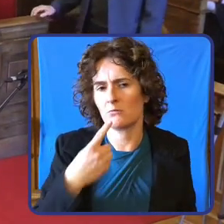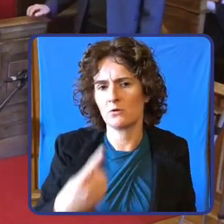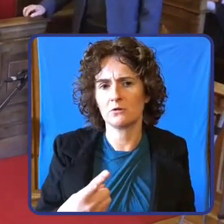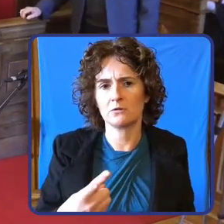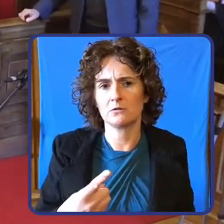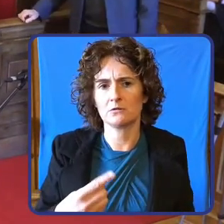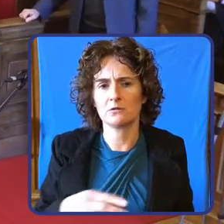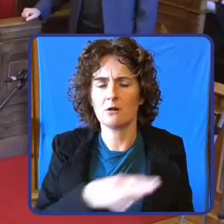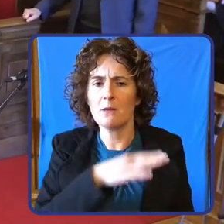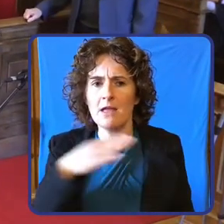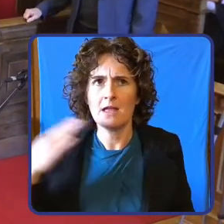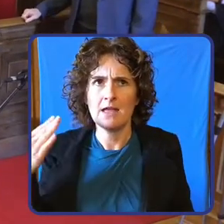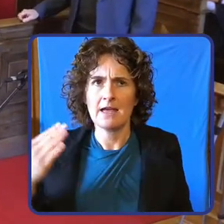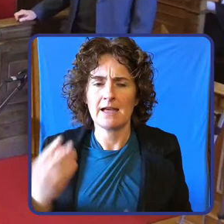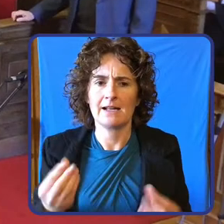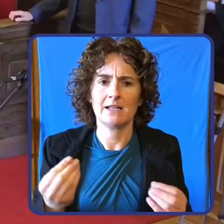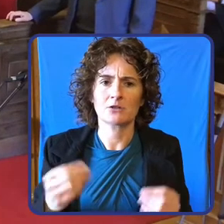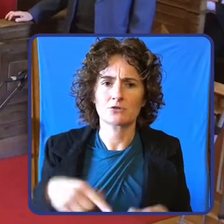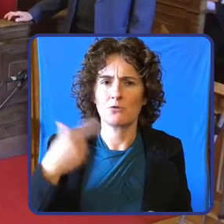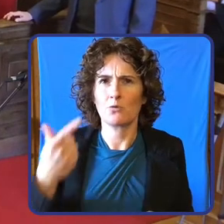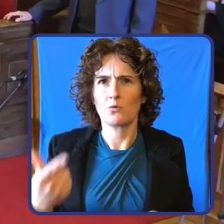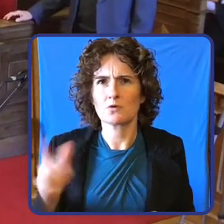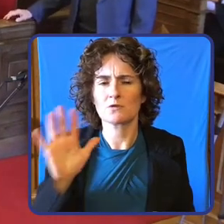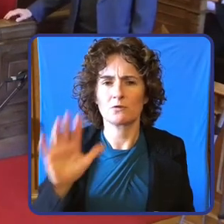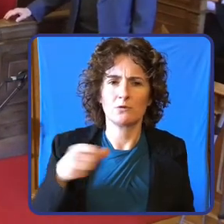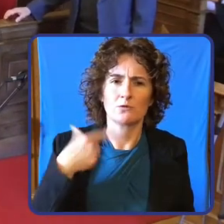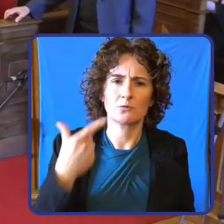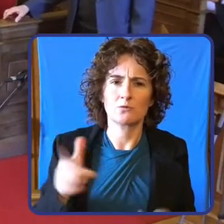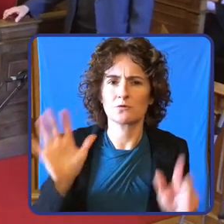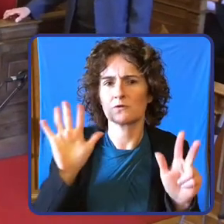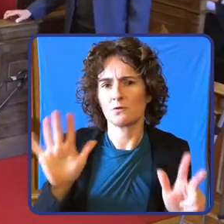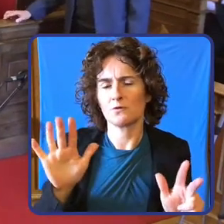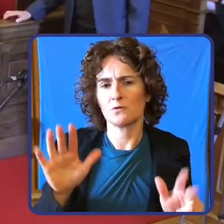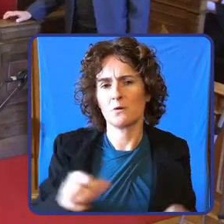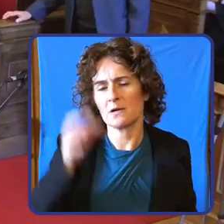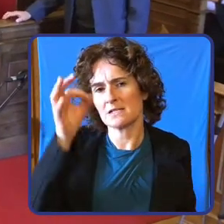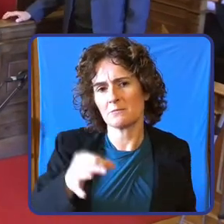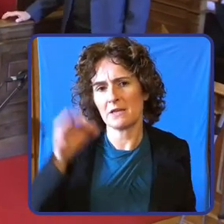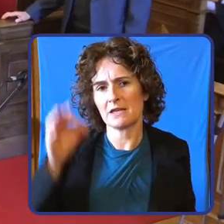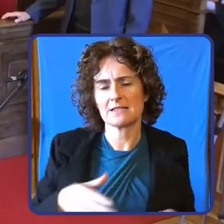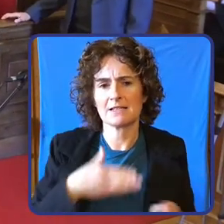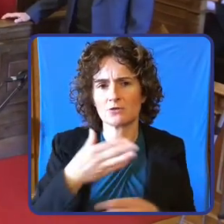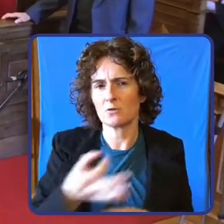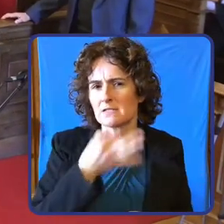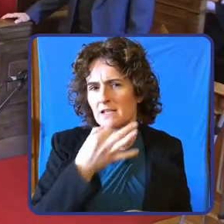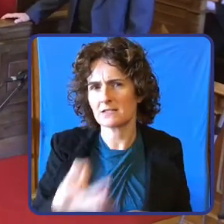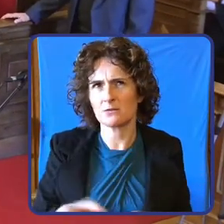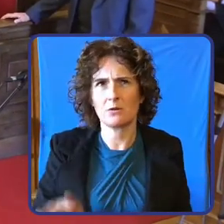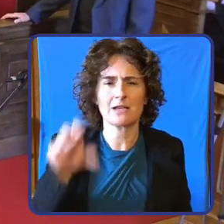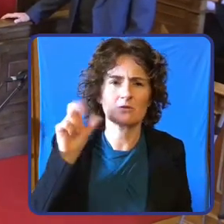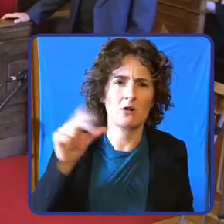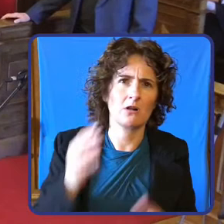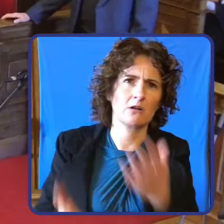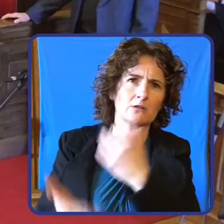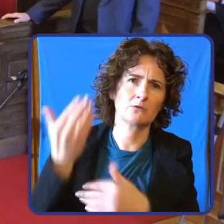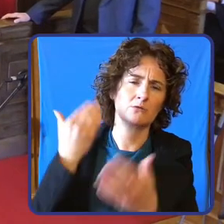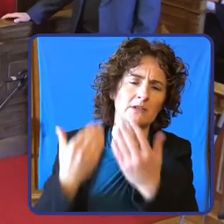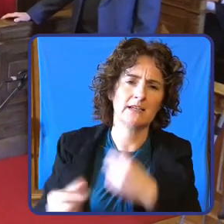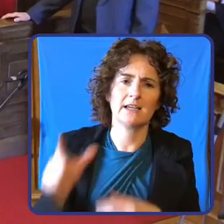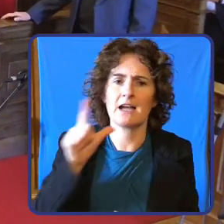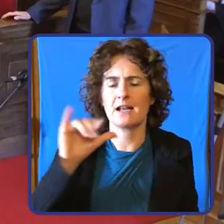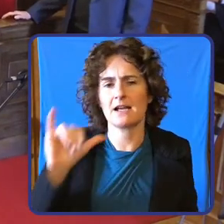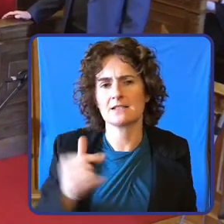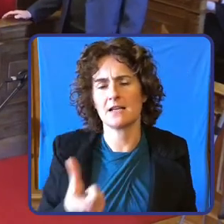hogy elég sok 25-28 perces hozzászólást hallgattunk itt végig Lázár János polgármester, miniszter úr